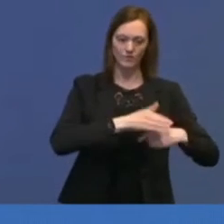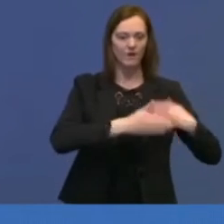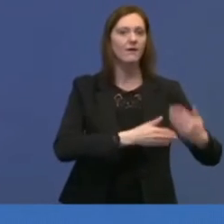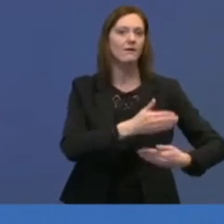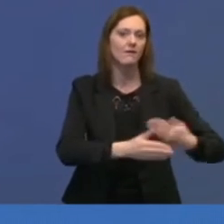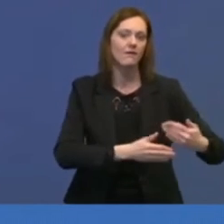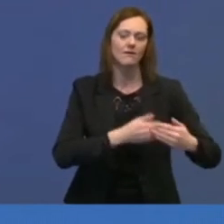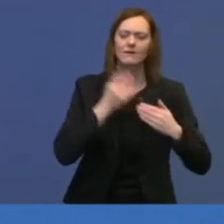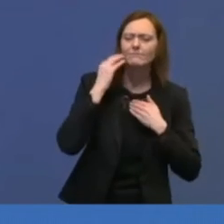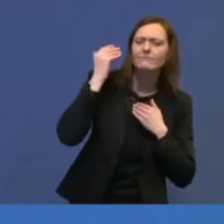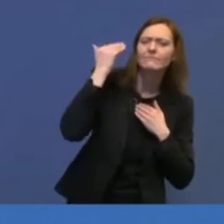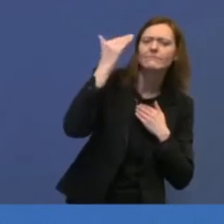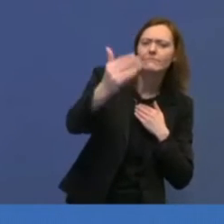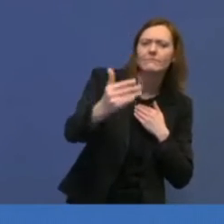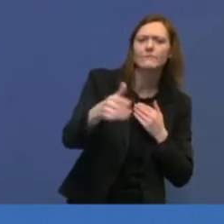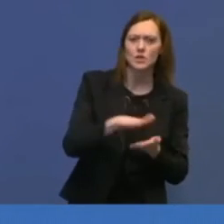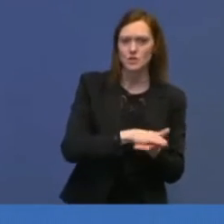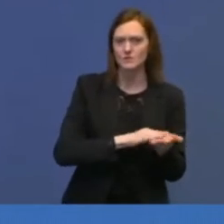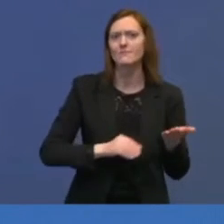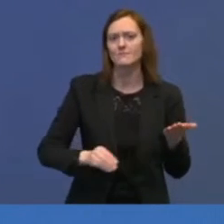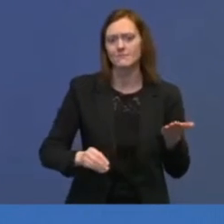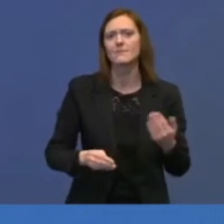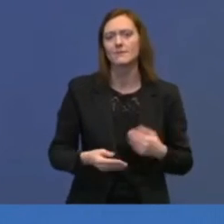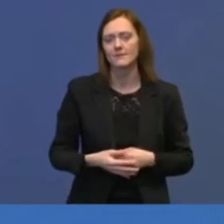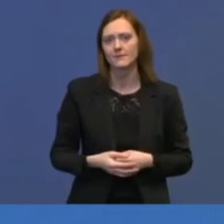ien aynu ugtidair la nolaan doono koronaha.